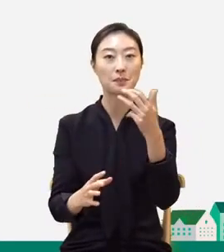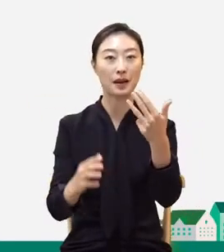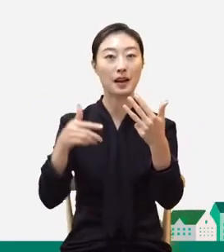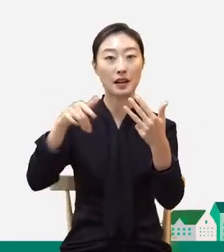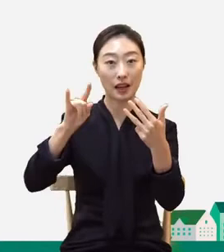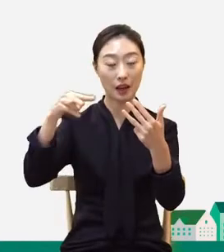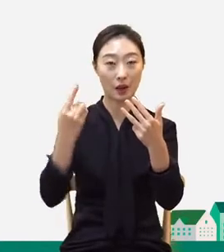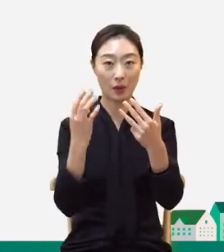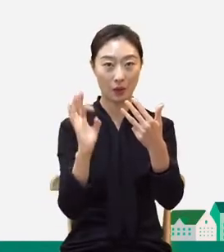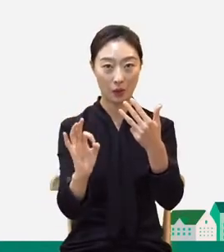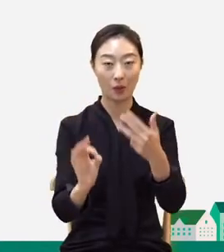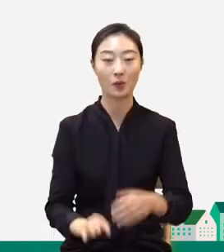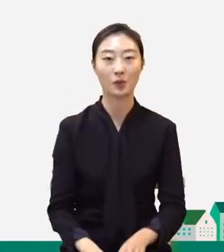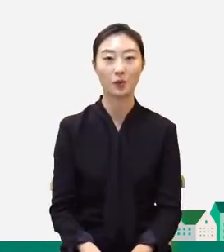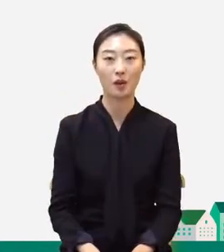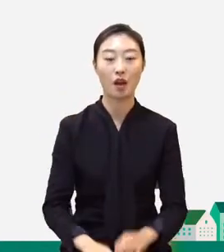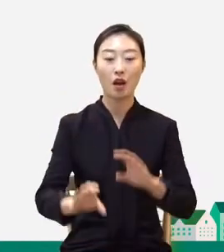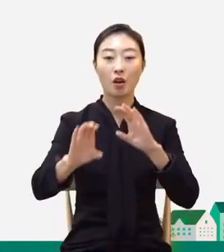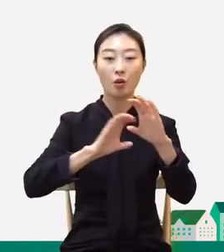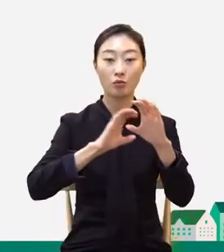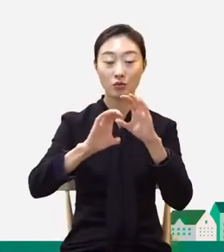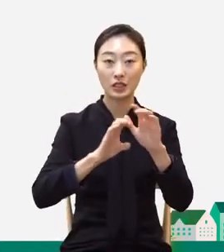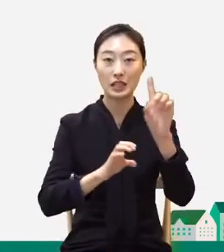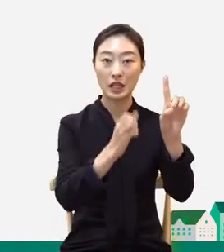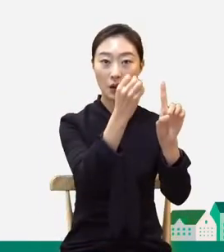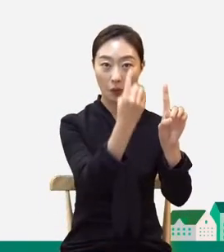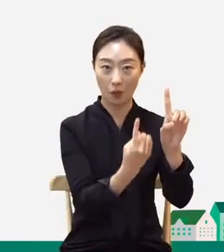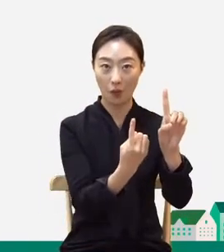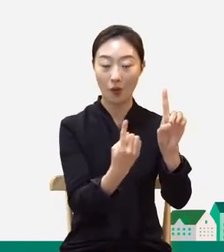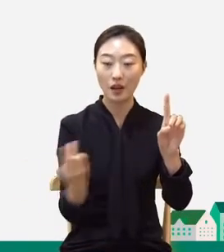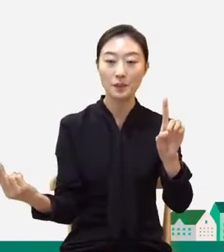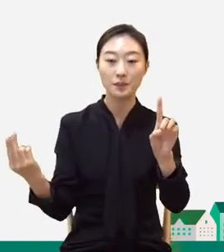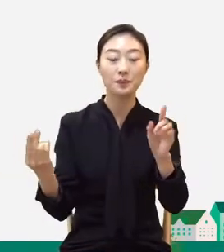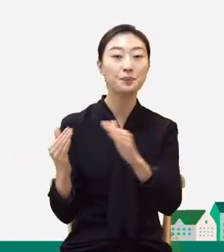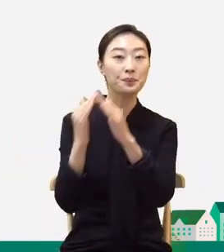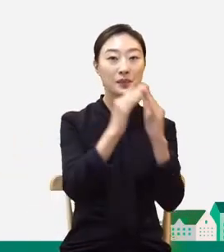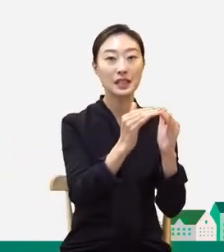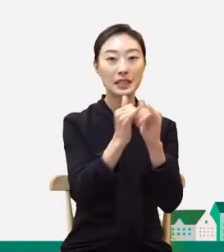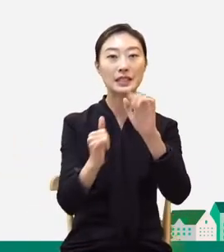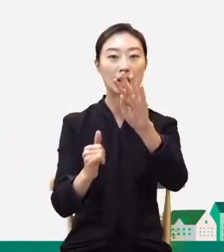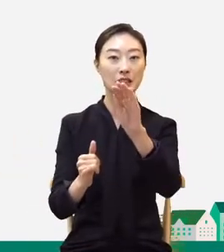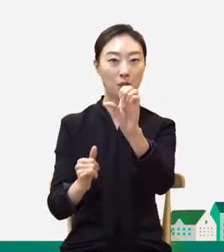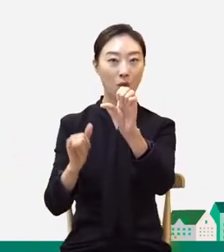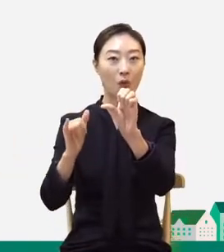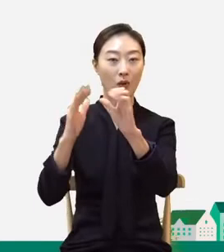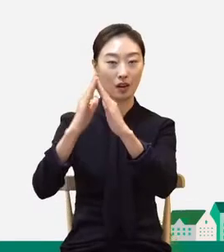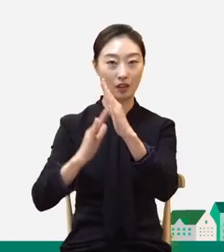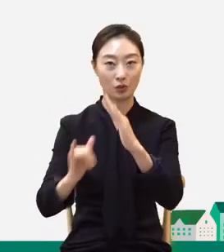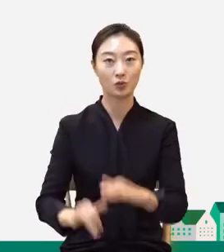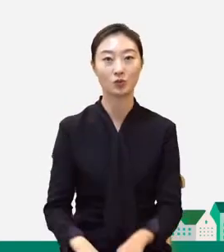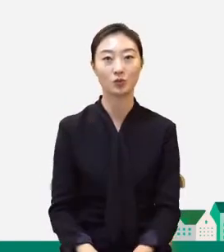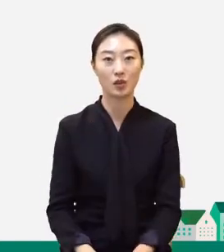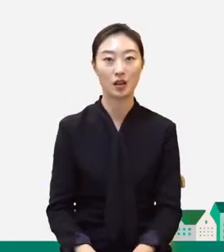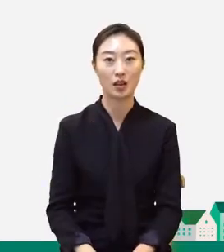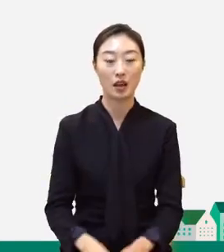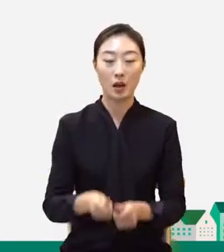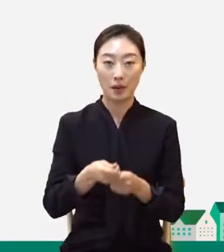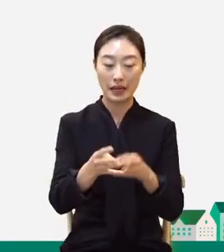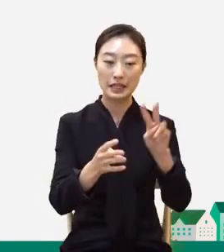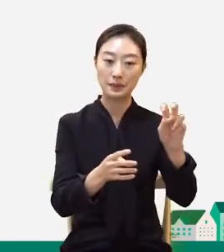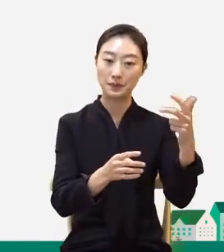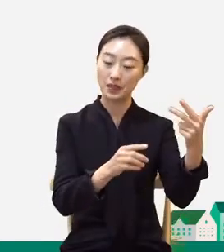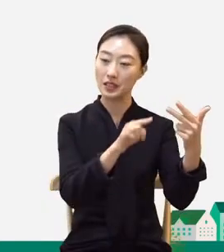커뮤니티룸 1호를 배치하고 입주자는 45가구입니다. 면적은 평균 27에서